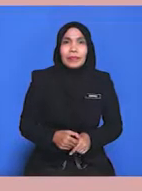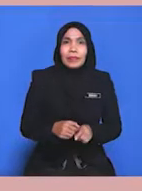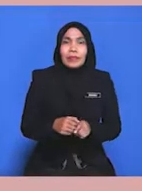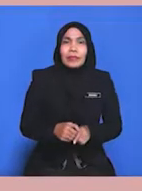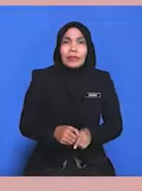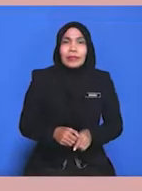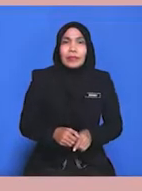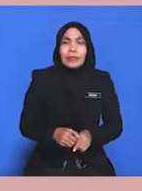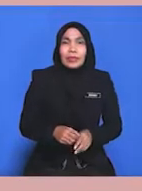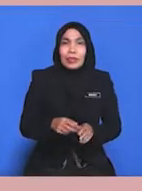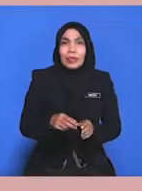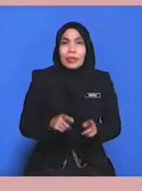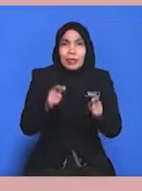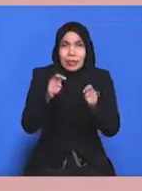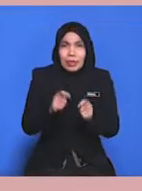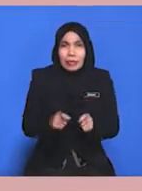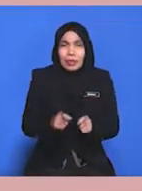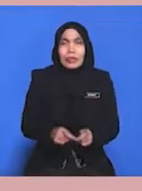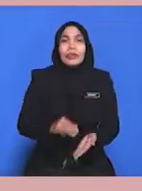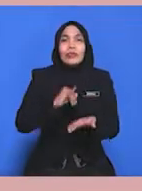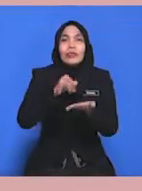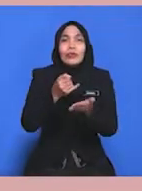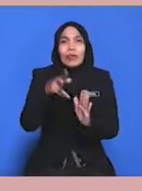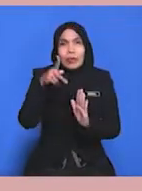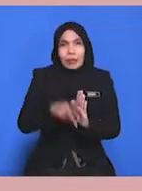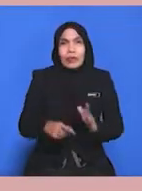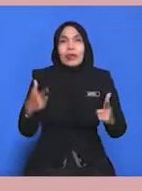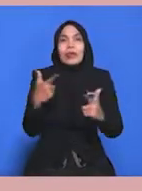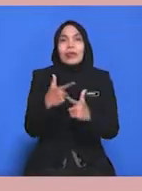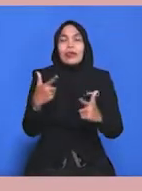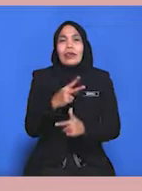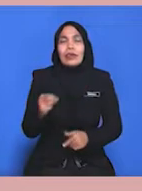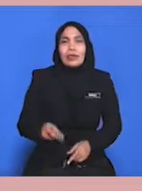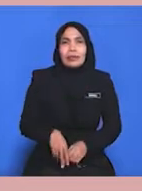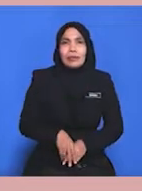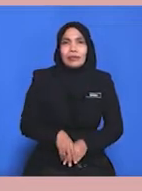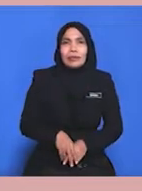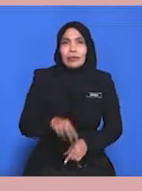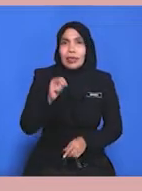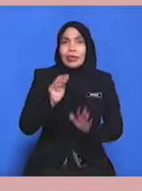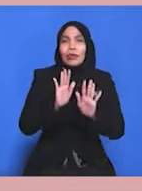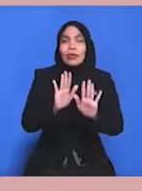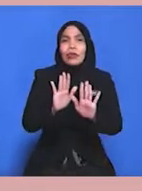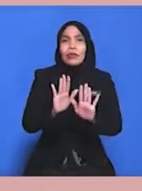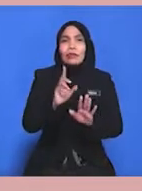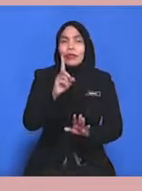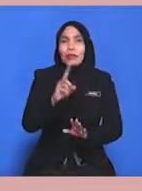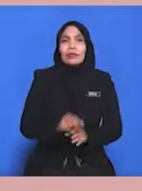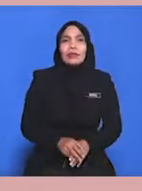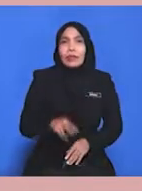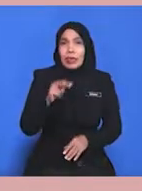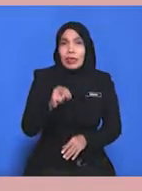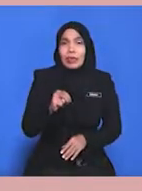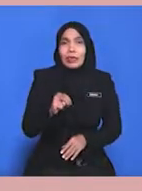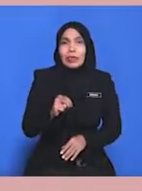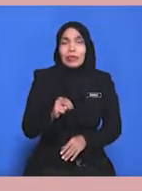perlawanan. Caranya, dengan menolak N, iaitu jumlah penyertaan atau peserta dengan